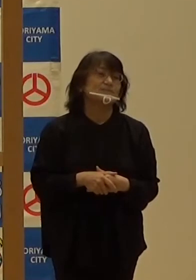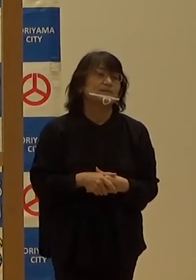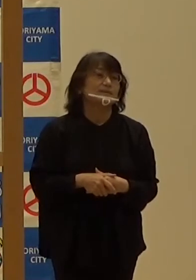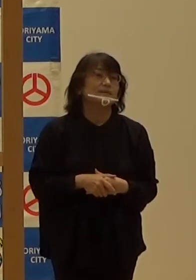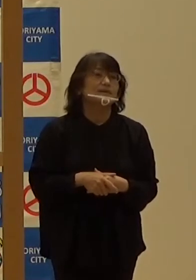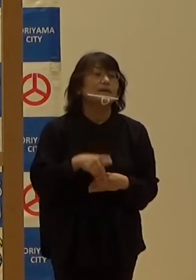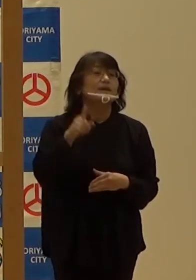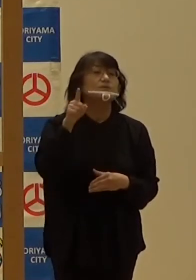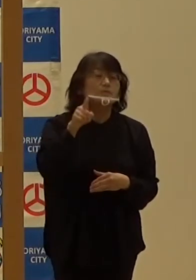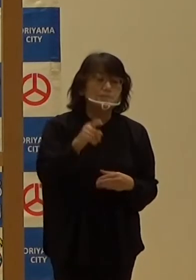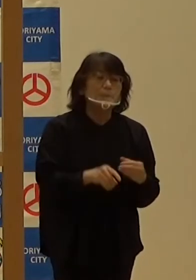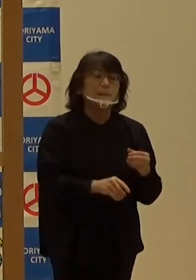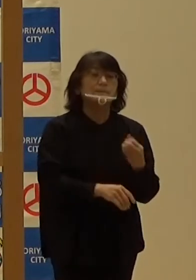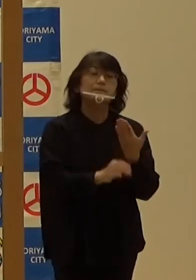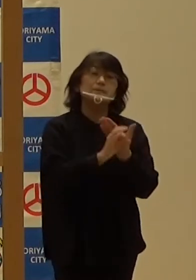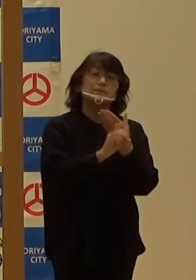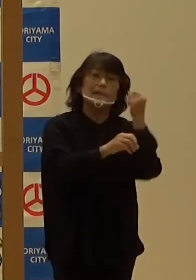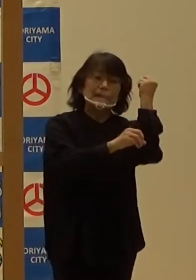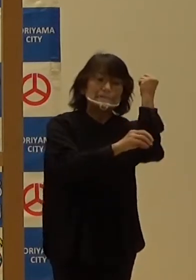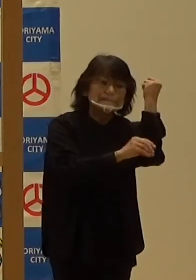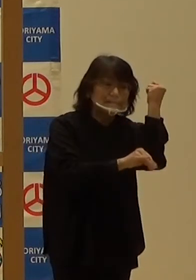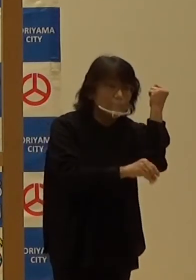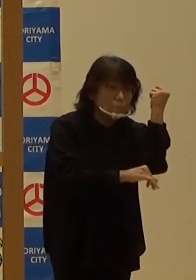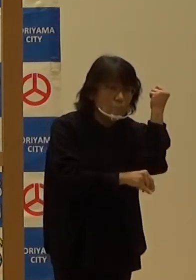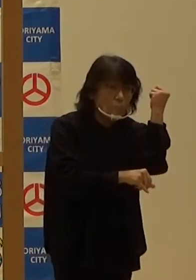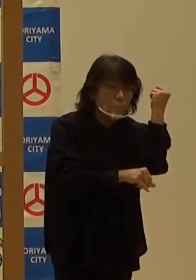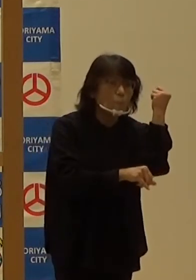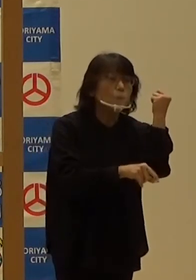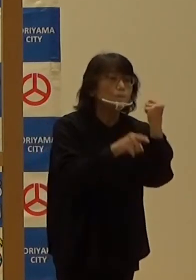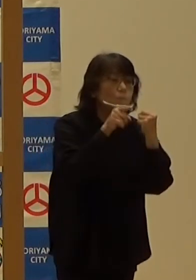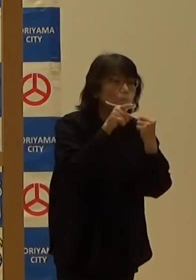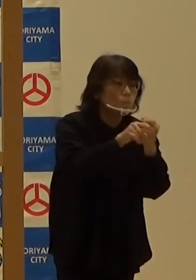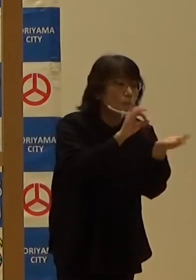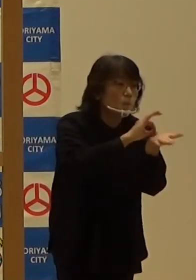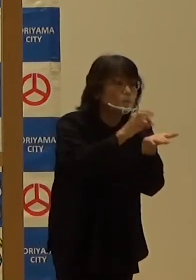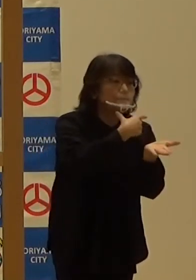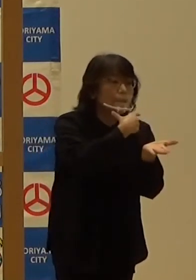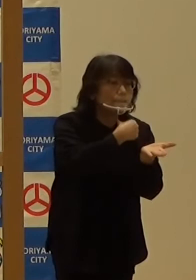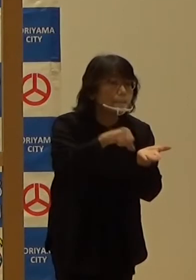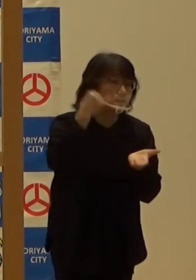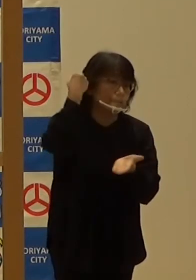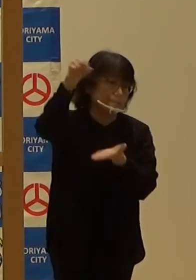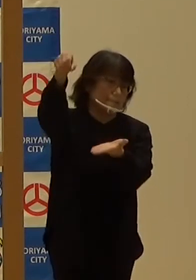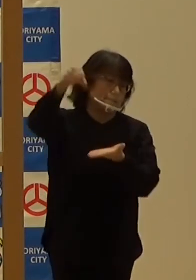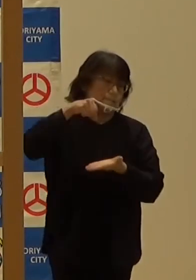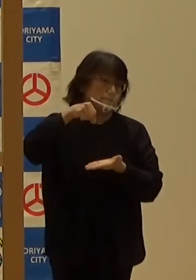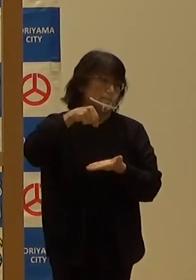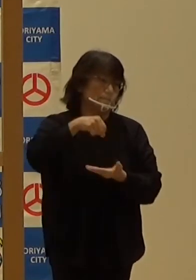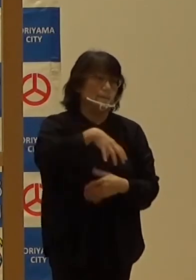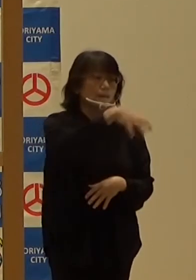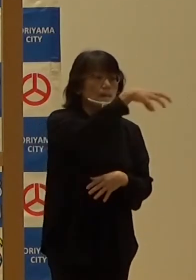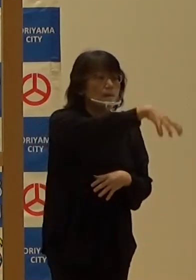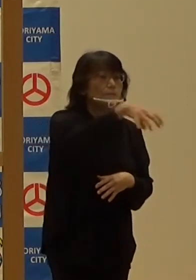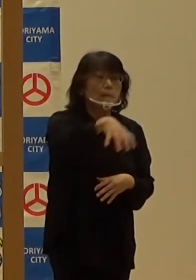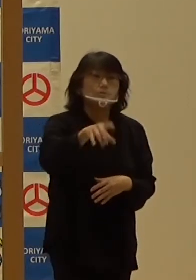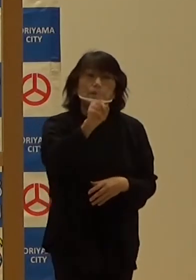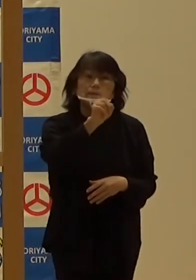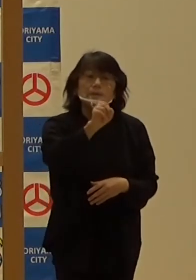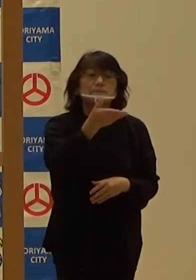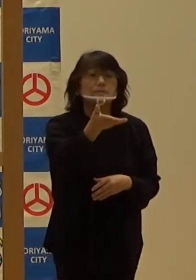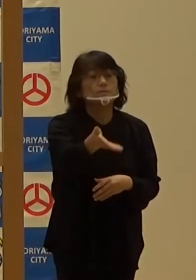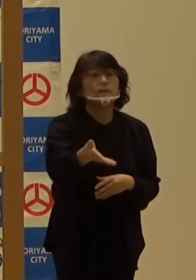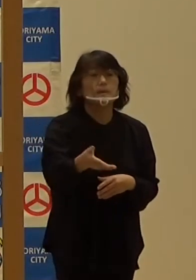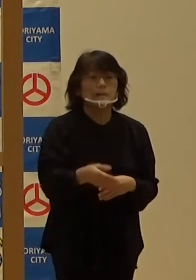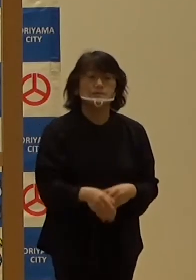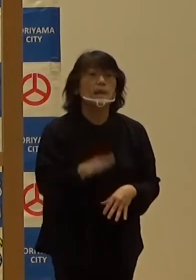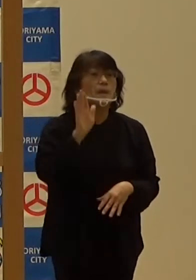うところを使いたいということもお話しいただいておりますので、どこというのはこれからいろいろ事業者と協議していきたいというふ